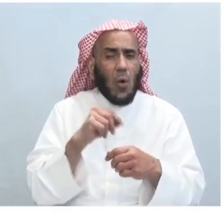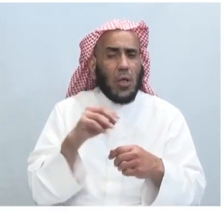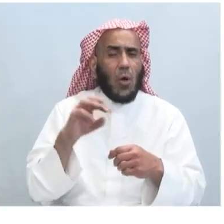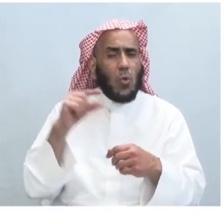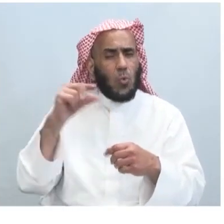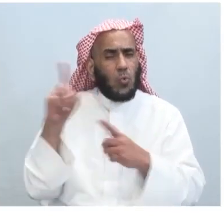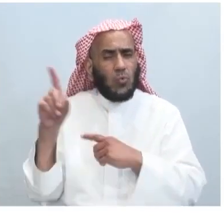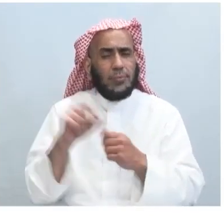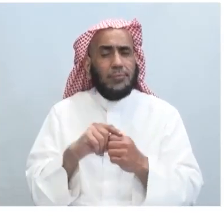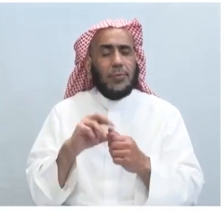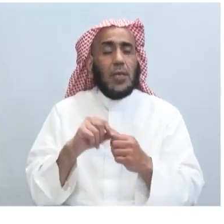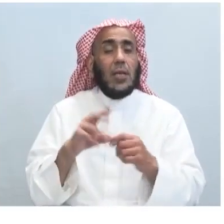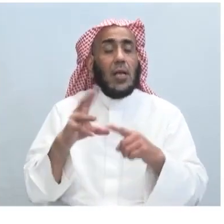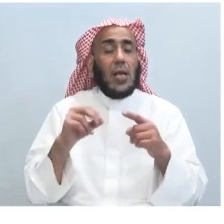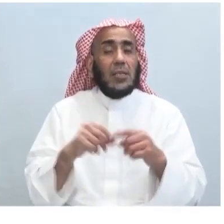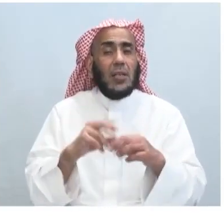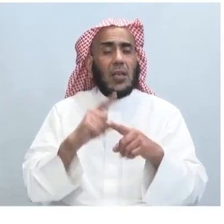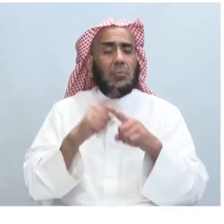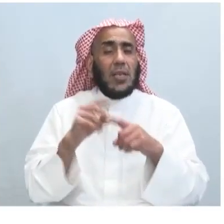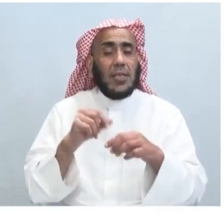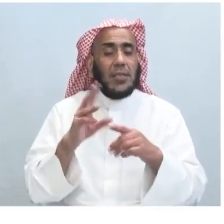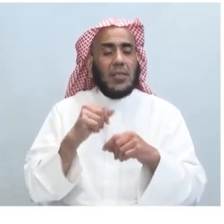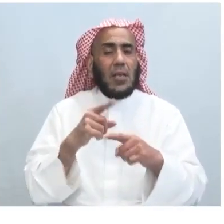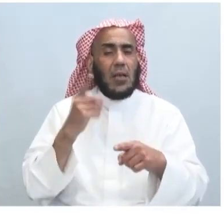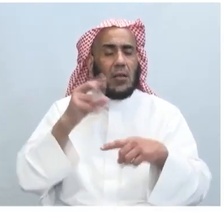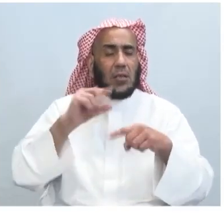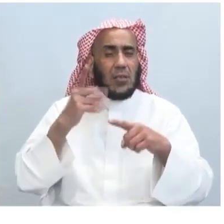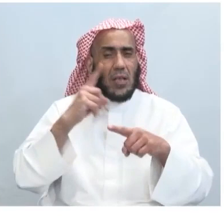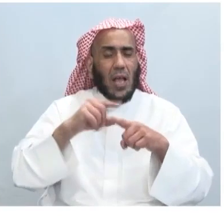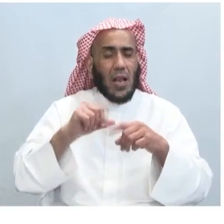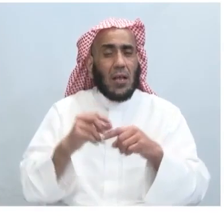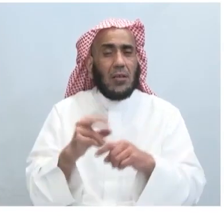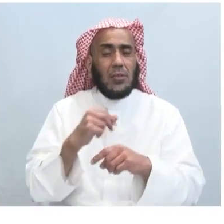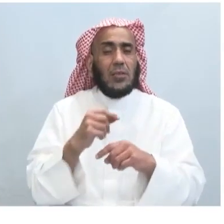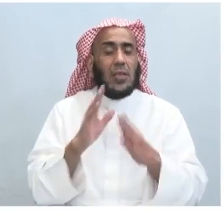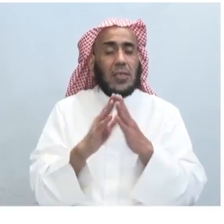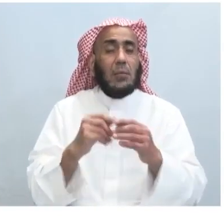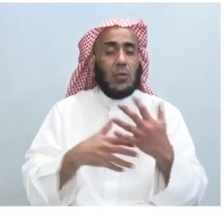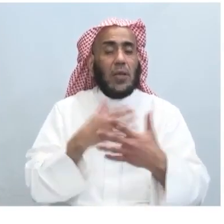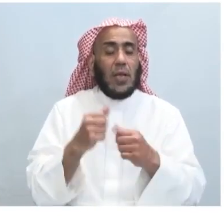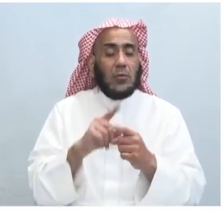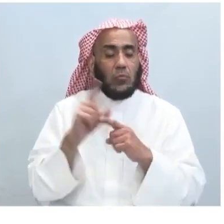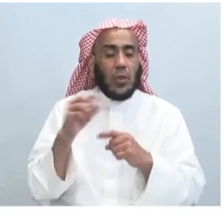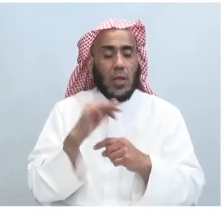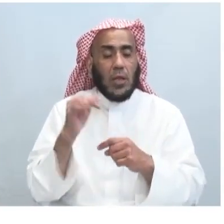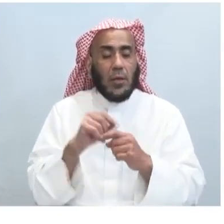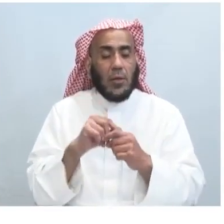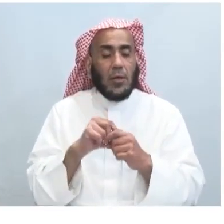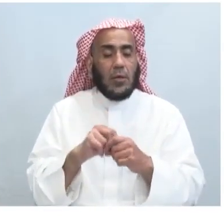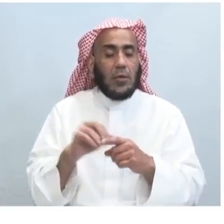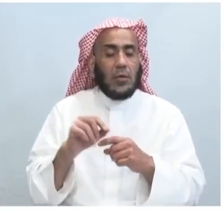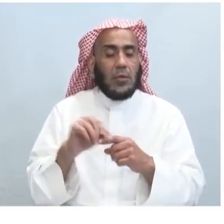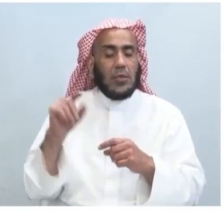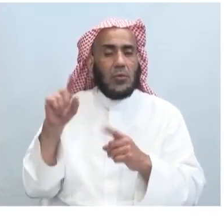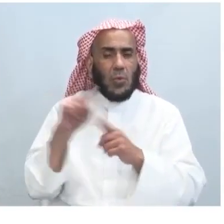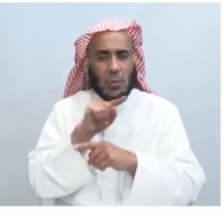تساوي اللي هو حاصل ضرب تراكيز النواتج على حاصل ضرب تراكيز المتفاعلات المتفاعلات هي co